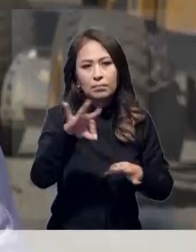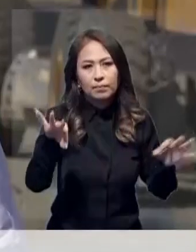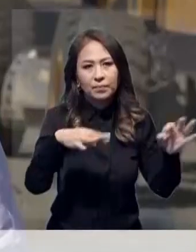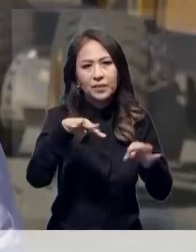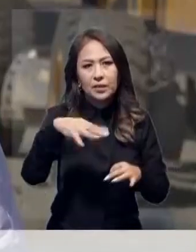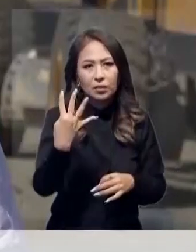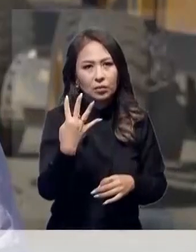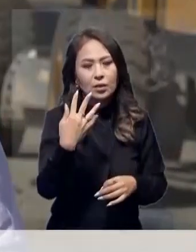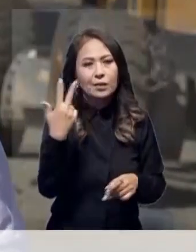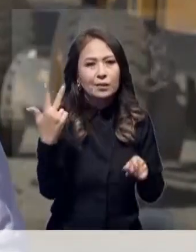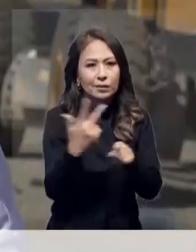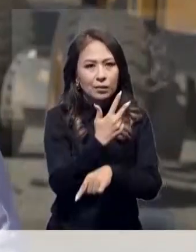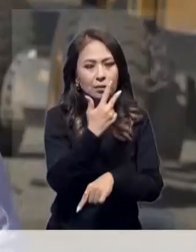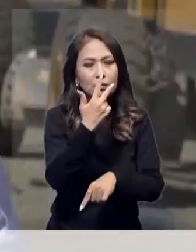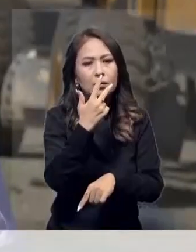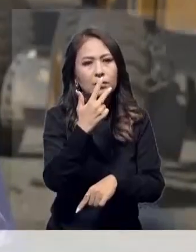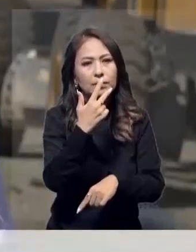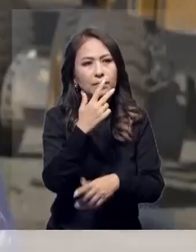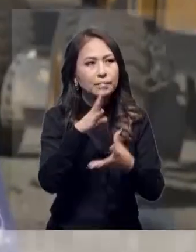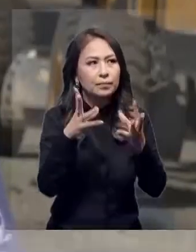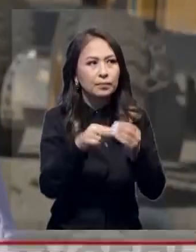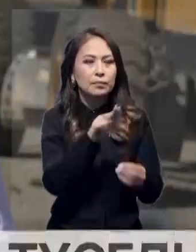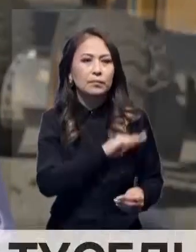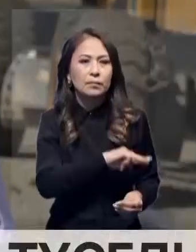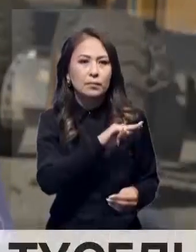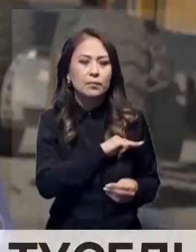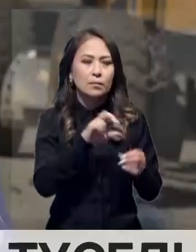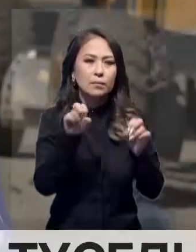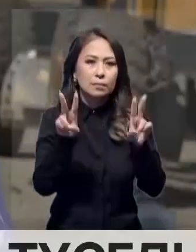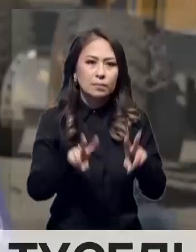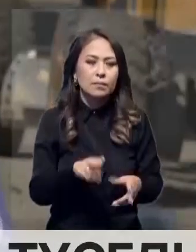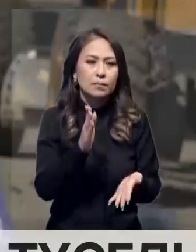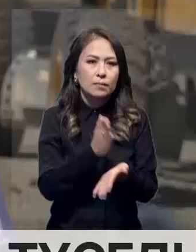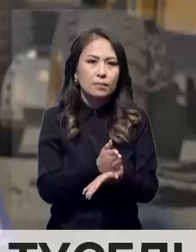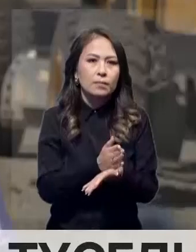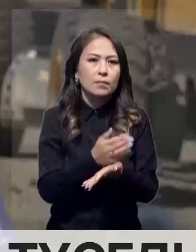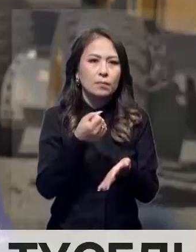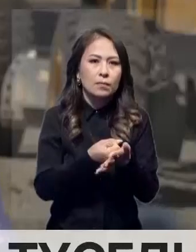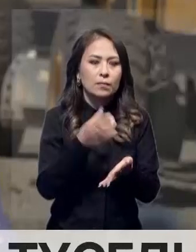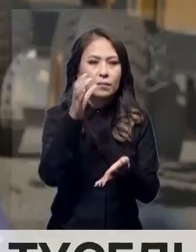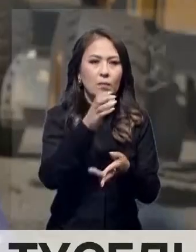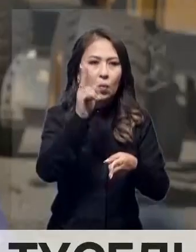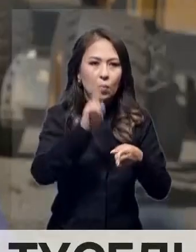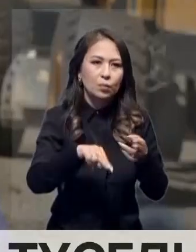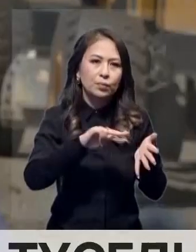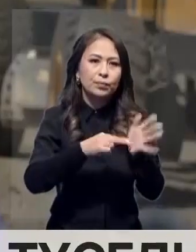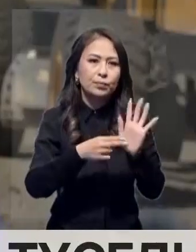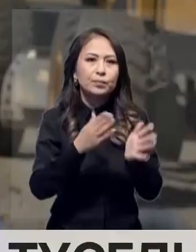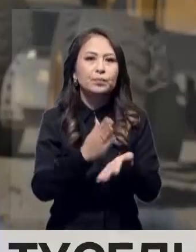44 шақырым, үш мердігер. Осы жұмыстар мамыр айында басталып, осы 42 айына дейін бітеді деп ойлап жоспарлап